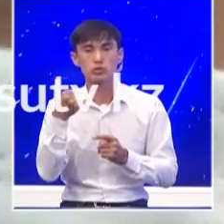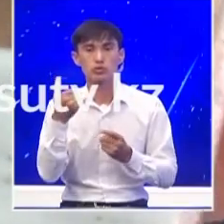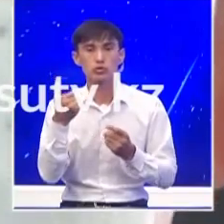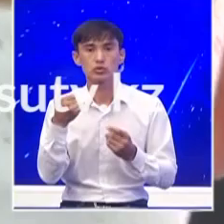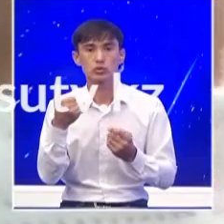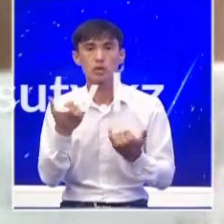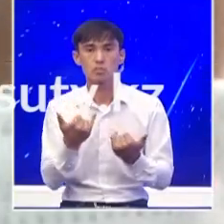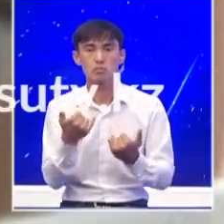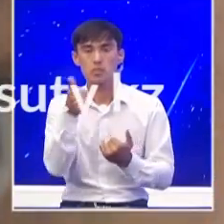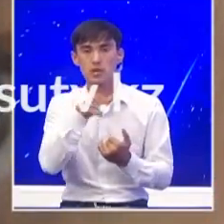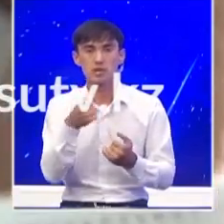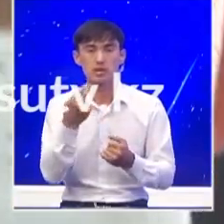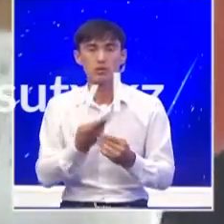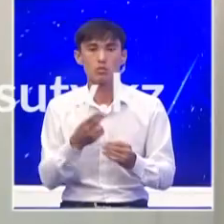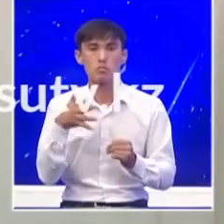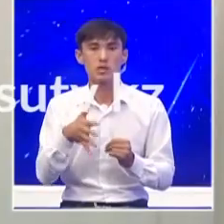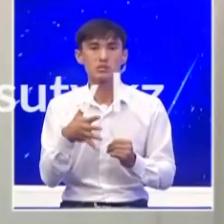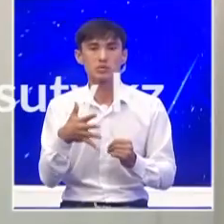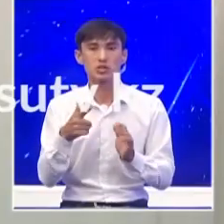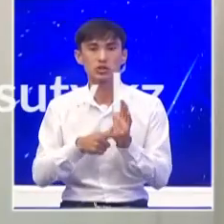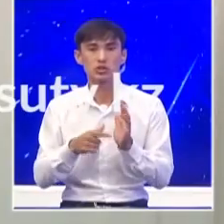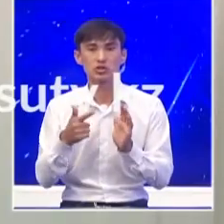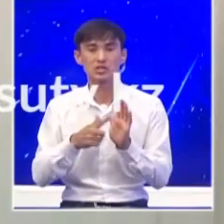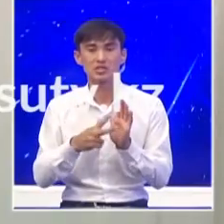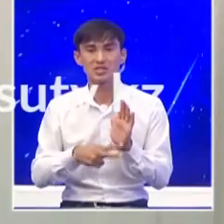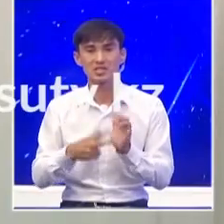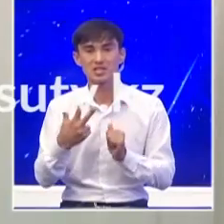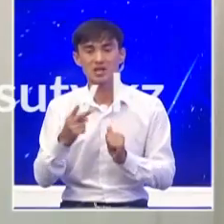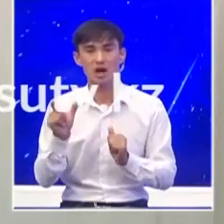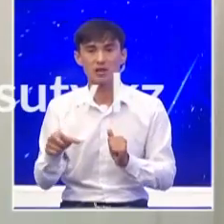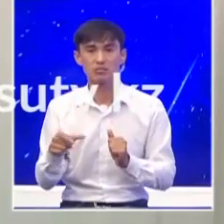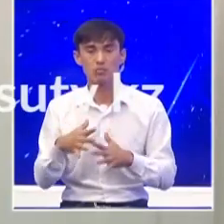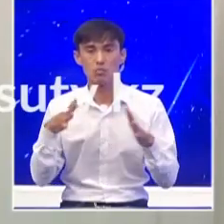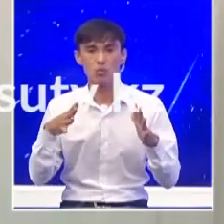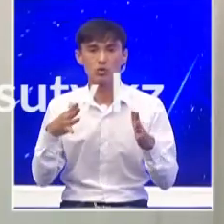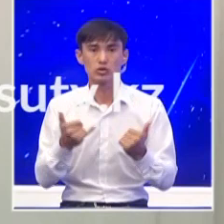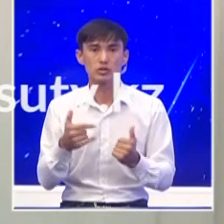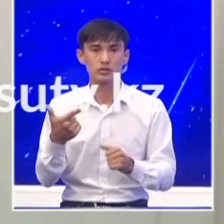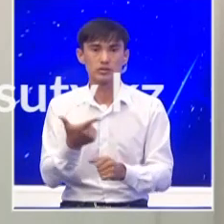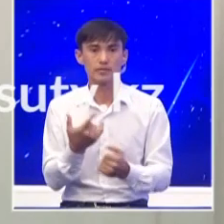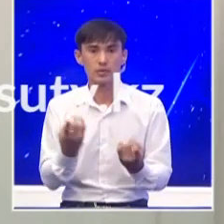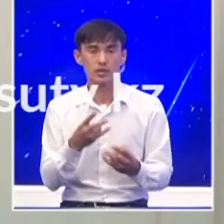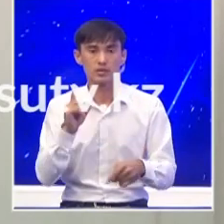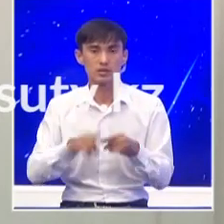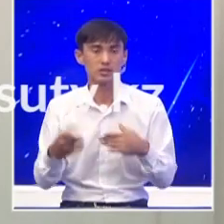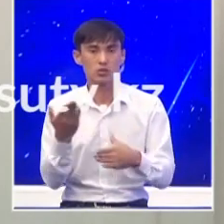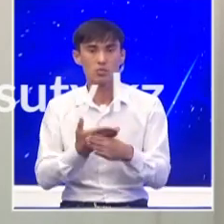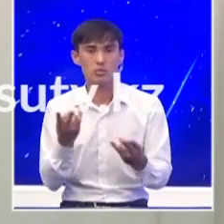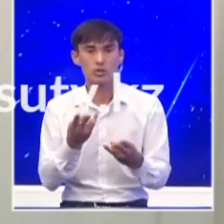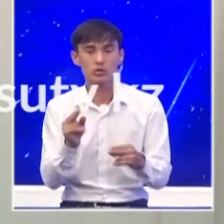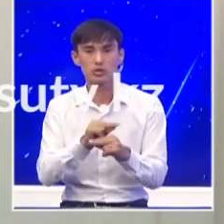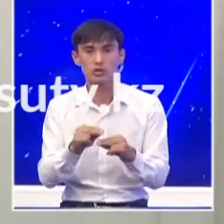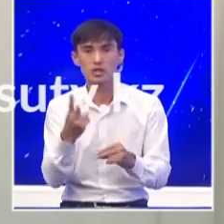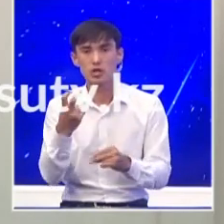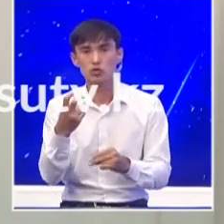биыл 5782. Біз барлық күшімізді салып жатырмыз. Өйткені науқастарға уақытылы, дер кезінде көмек береміз. Ол үшін шамамен